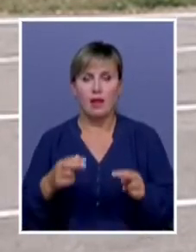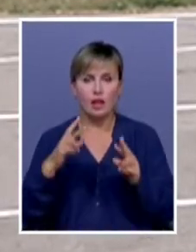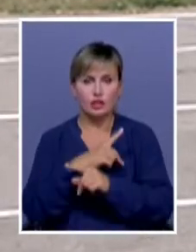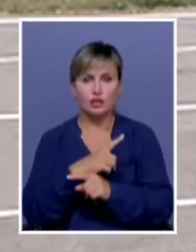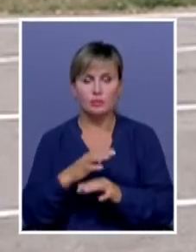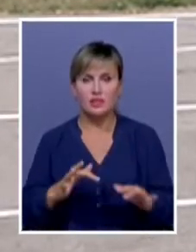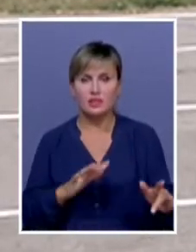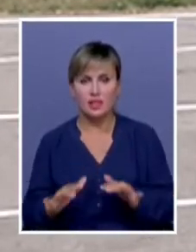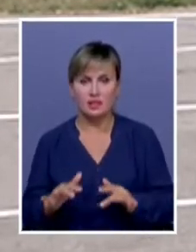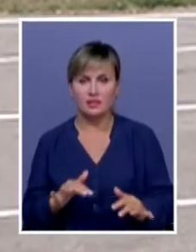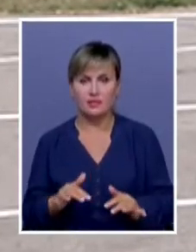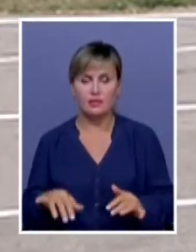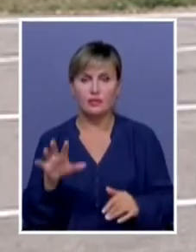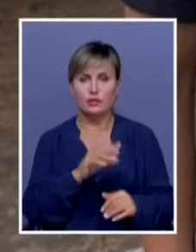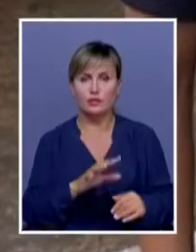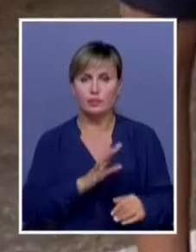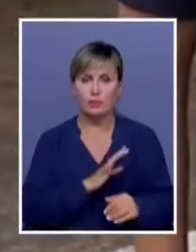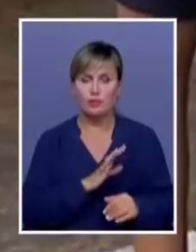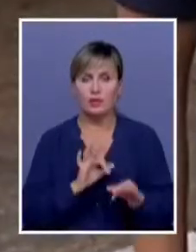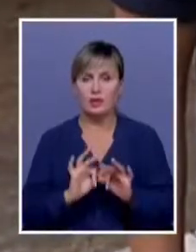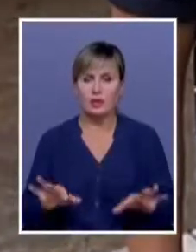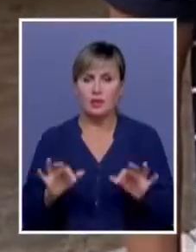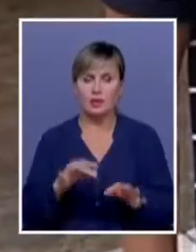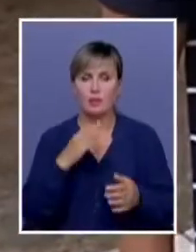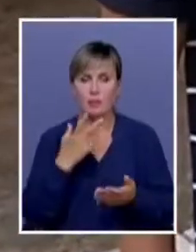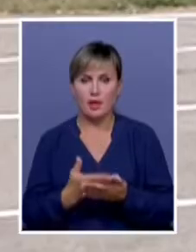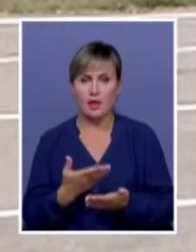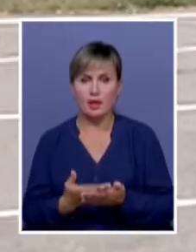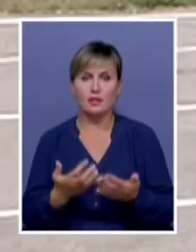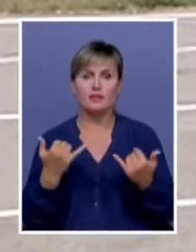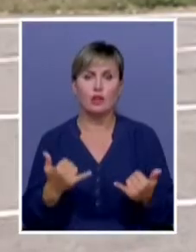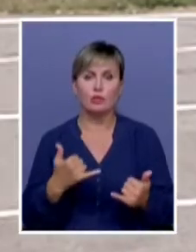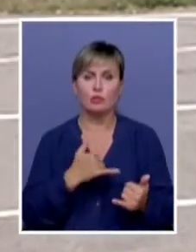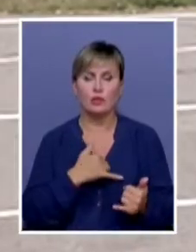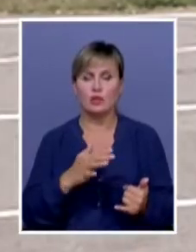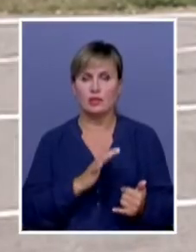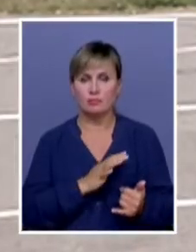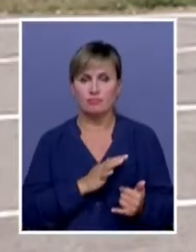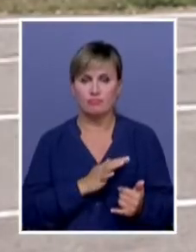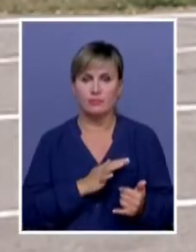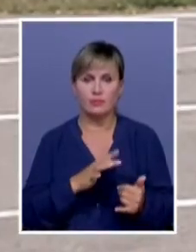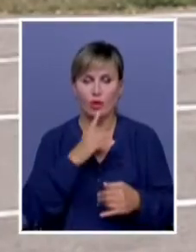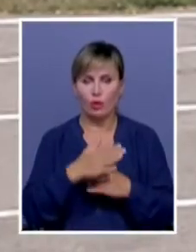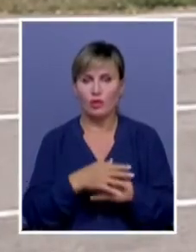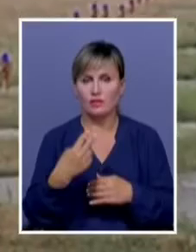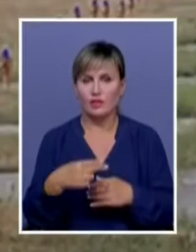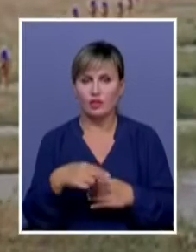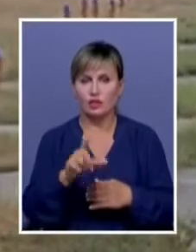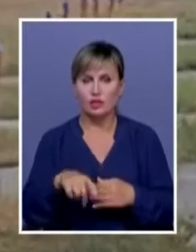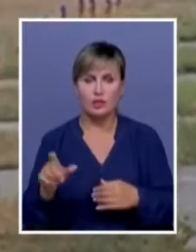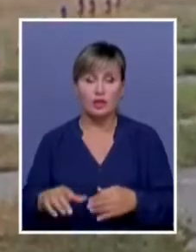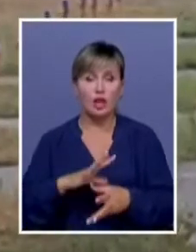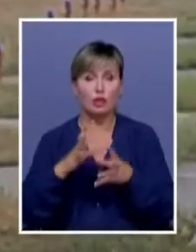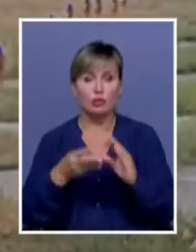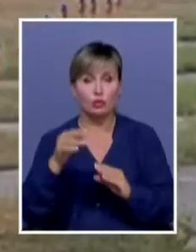ошибочные действия их. Все было им рассказано, показано. Сегодня у нас было задействовано это более 20 летчиков.